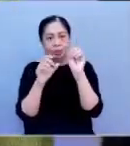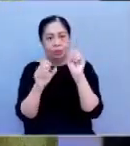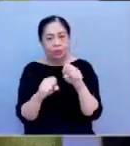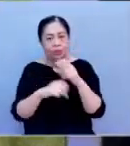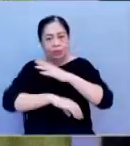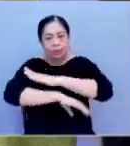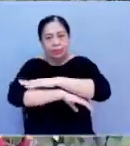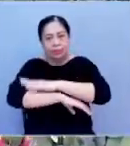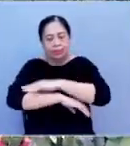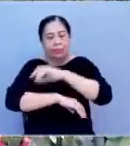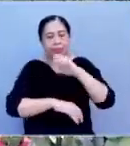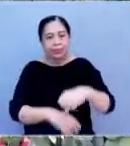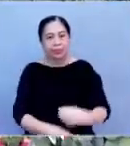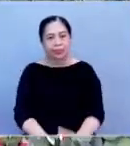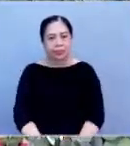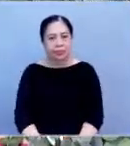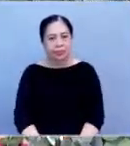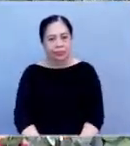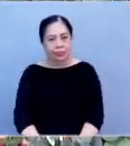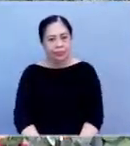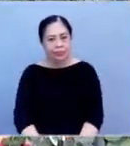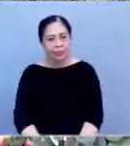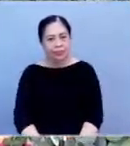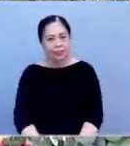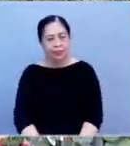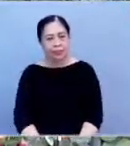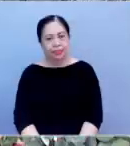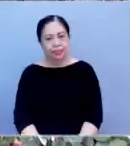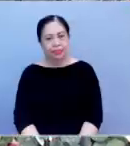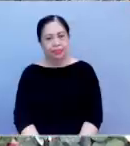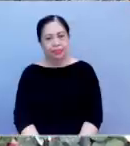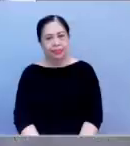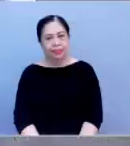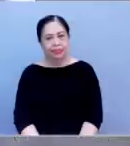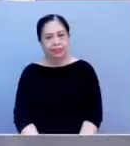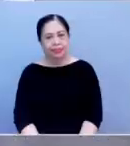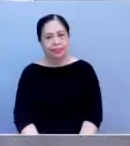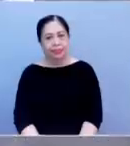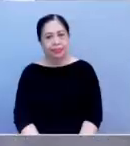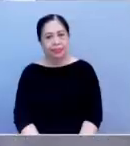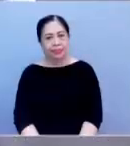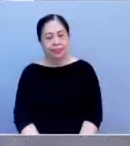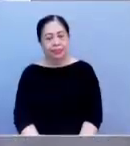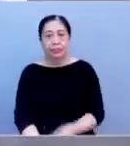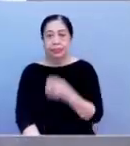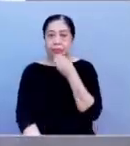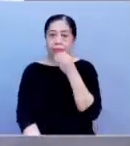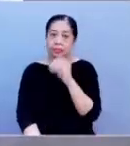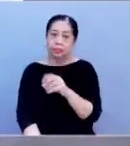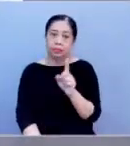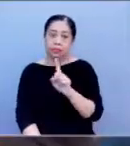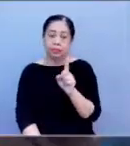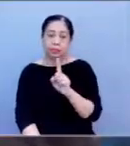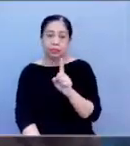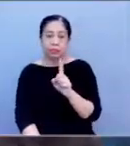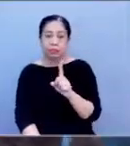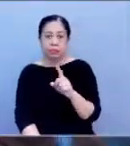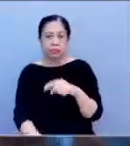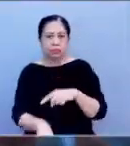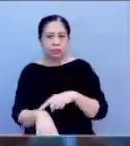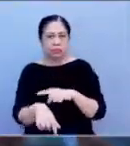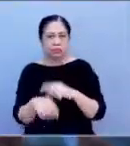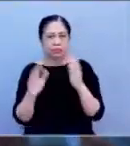Oo. Galing. Tapos lagyan ng ano. Uy, ng candle. Abby, pag nag-order pala sa'yo, anong lead time for the